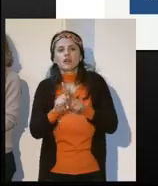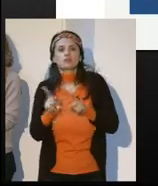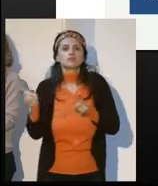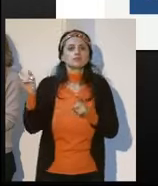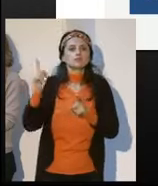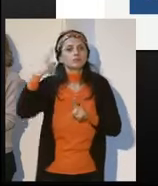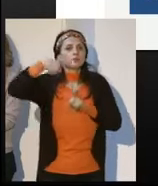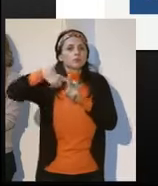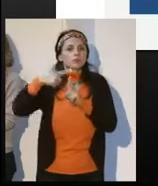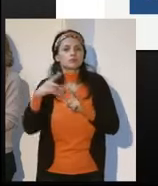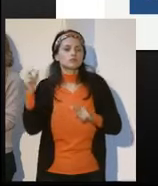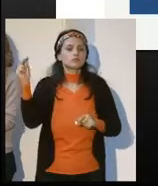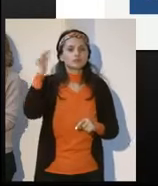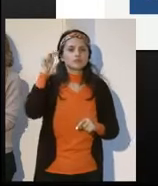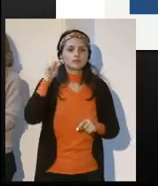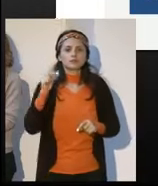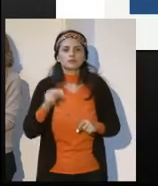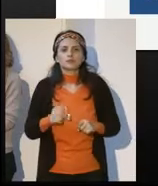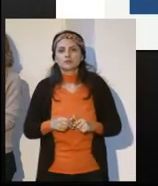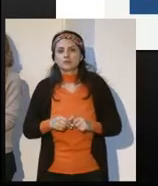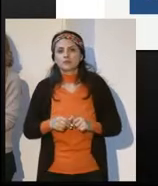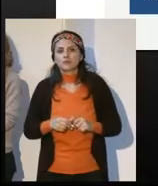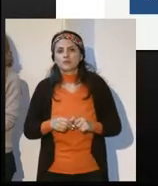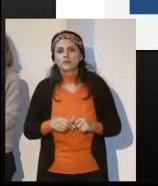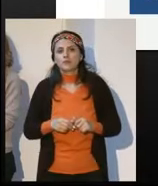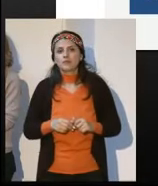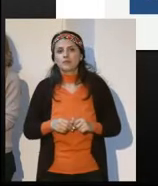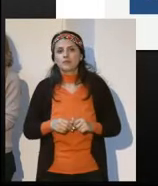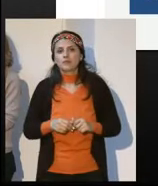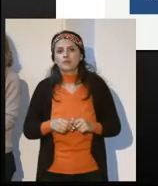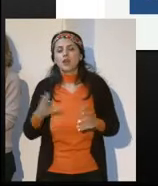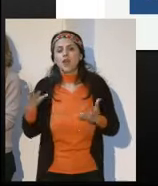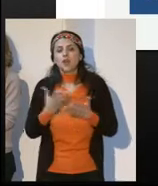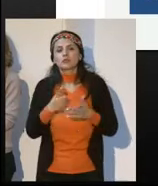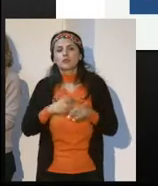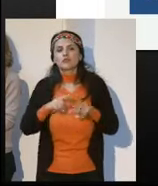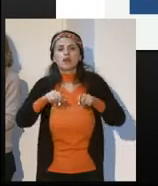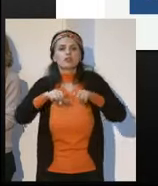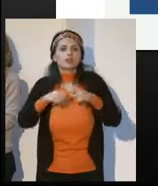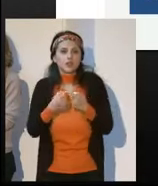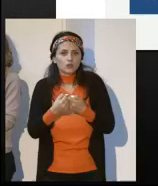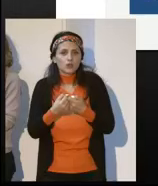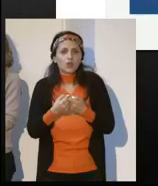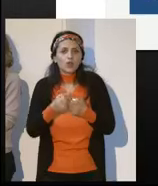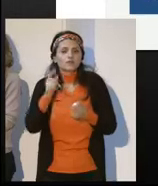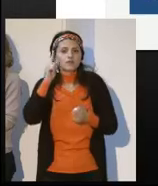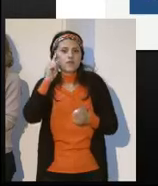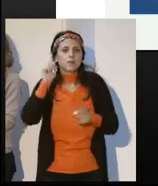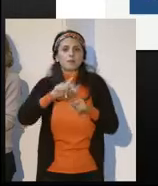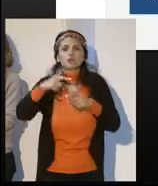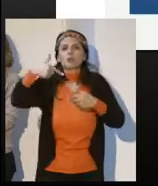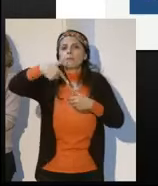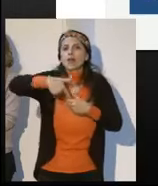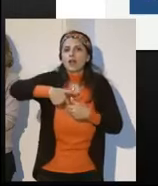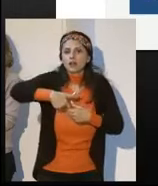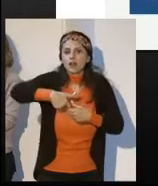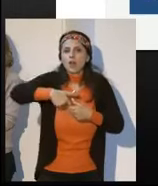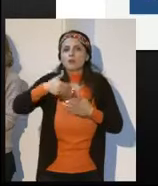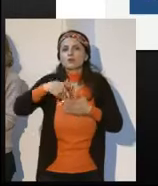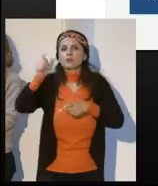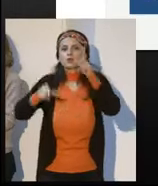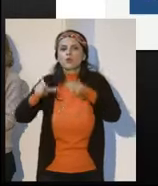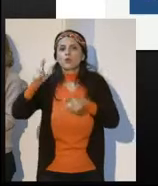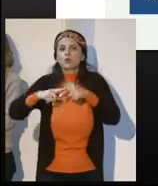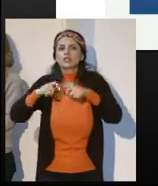am am reușit să reglementări decontarea carburantului pentru persoanele cu dizabilități prin amendarea legii patru